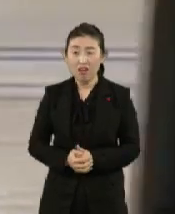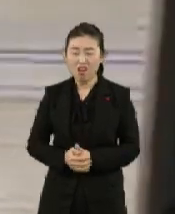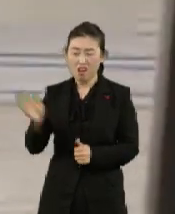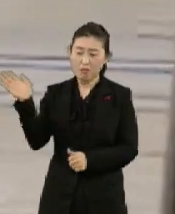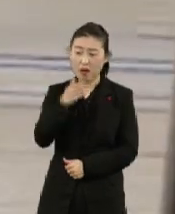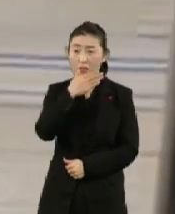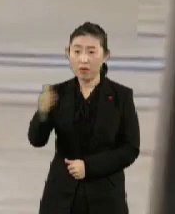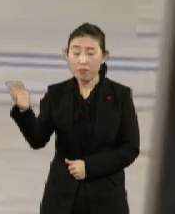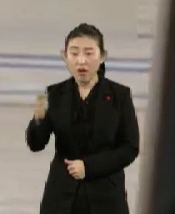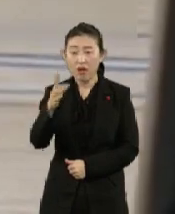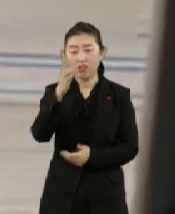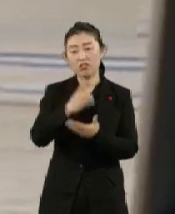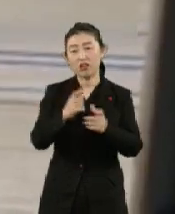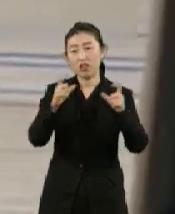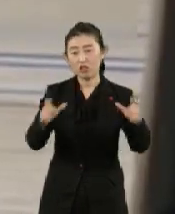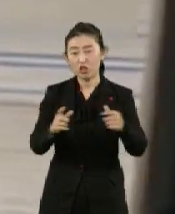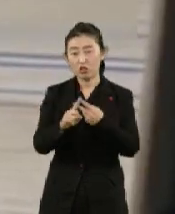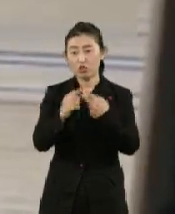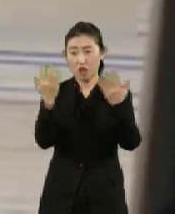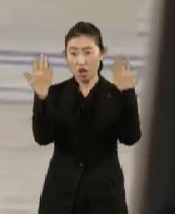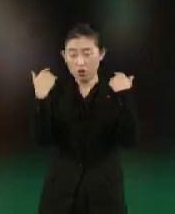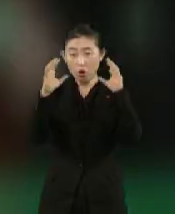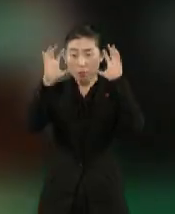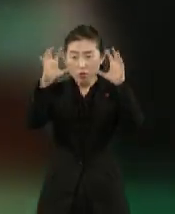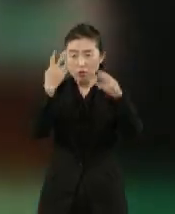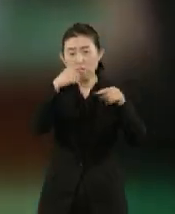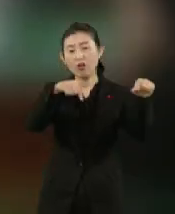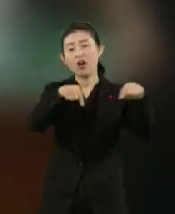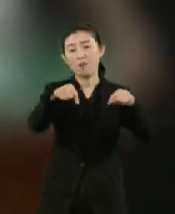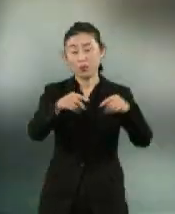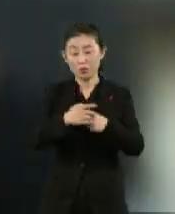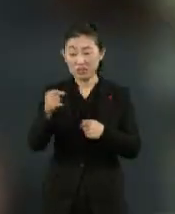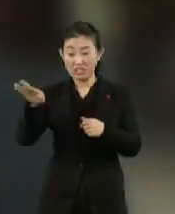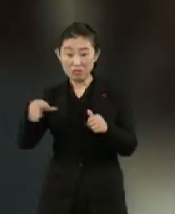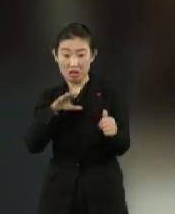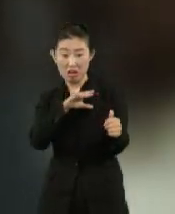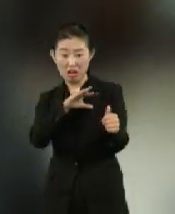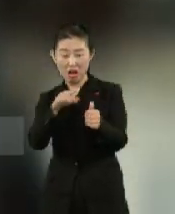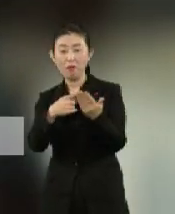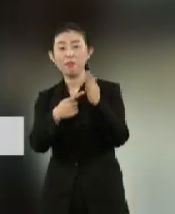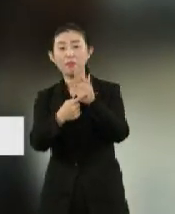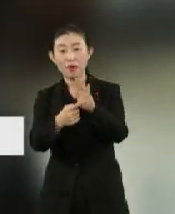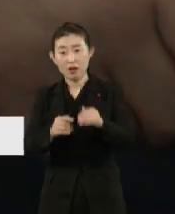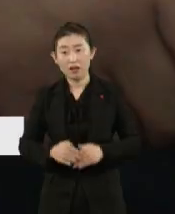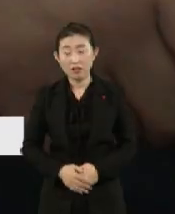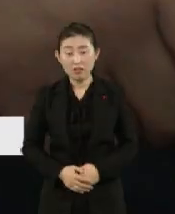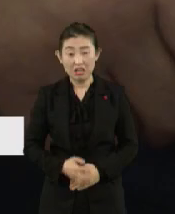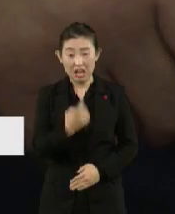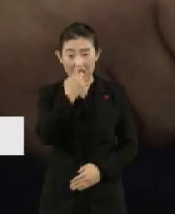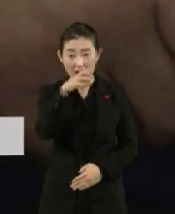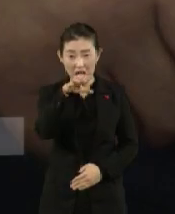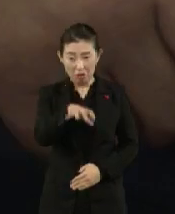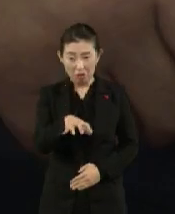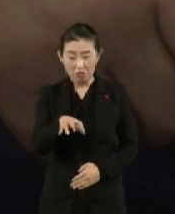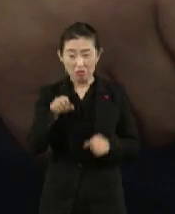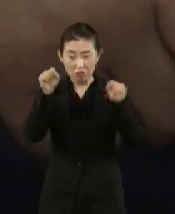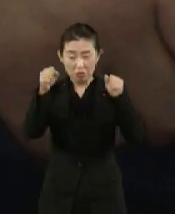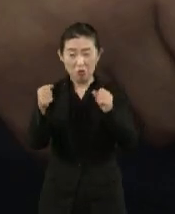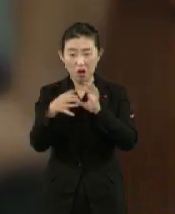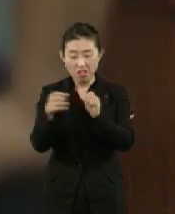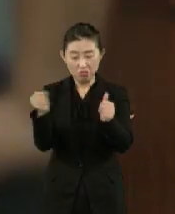무차별 폭행한 천안 한 중학교 배구부 감독 사건이 TJB 보도를 통해 세상에 알려졌고 학원 스포츠 폭력